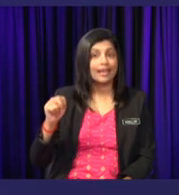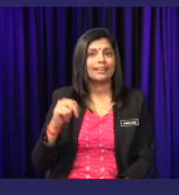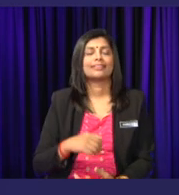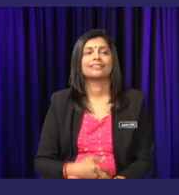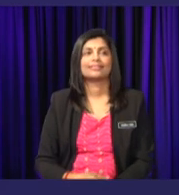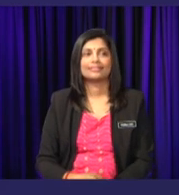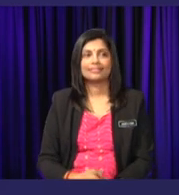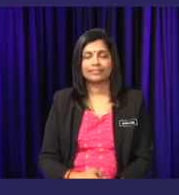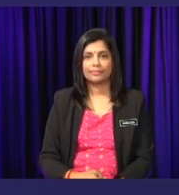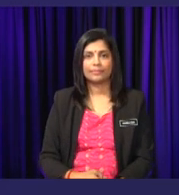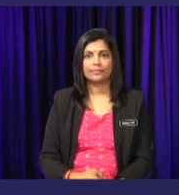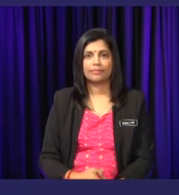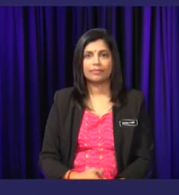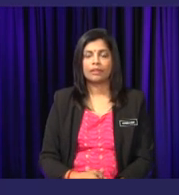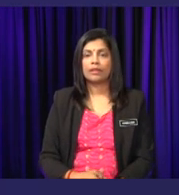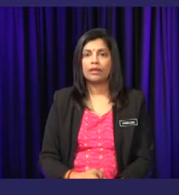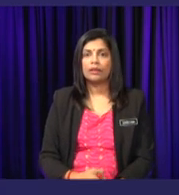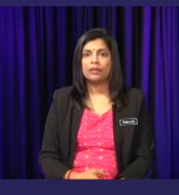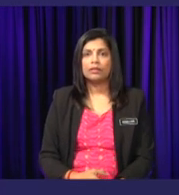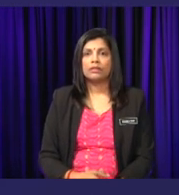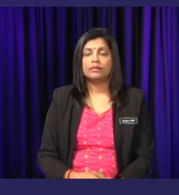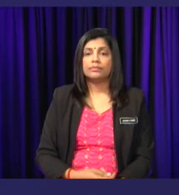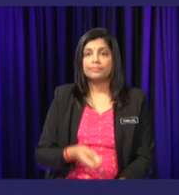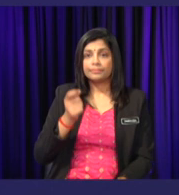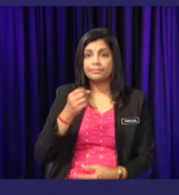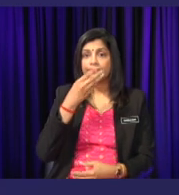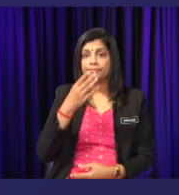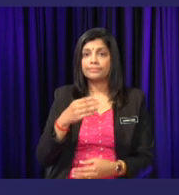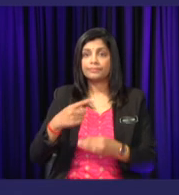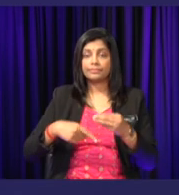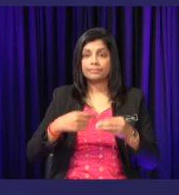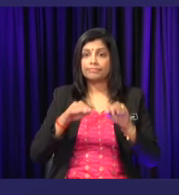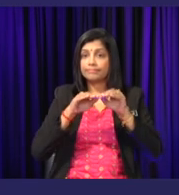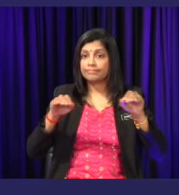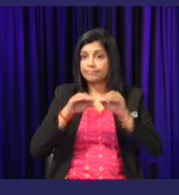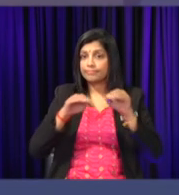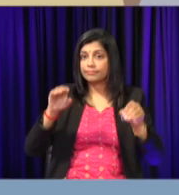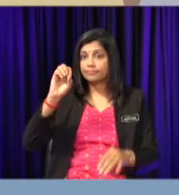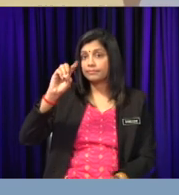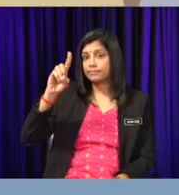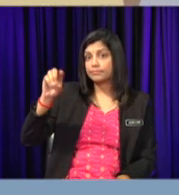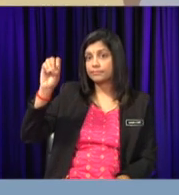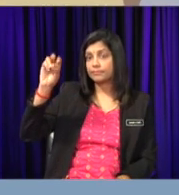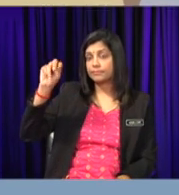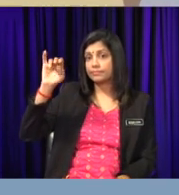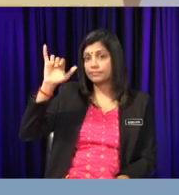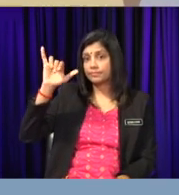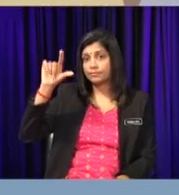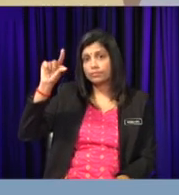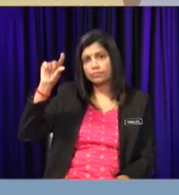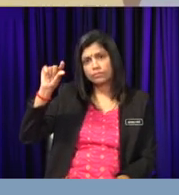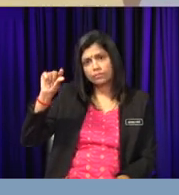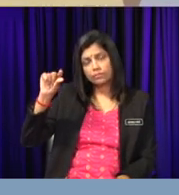secara terbuka boleh menyebabkan lapisan ozon semakin menipis Maksudnya kita bagi kesan